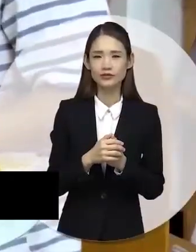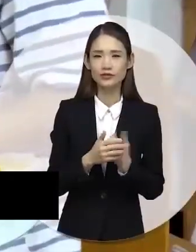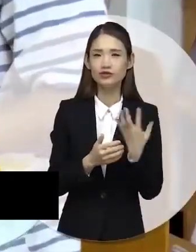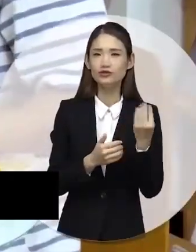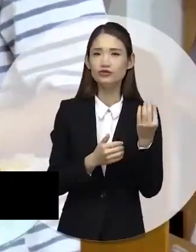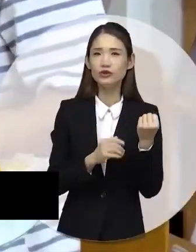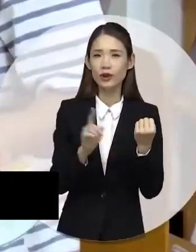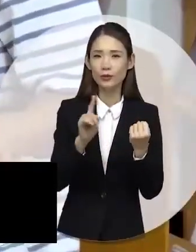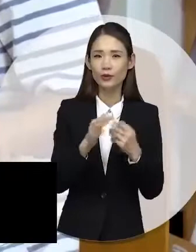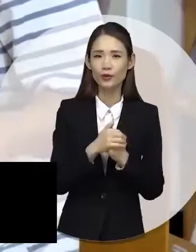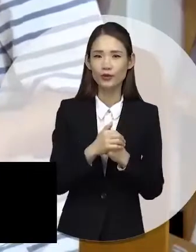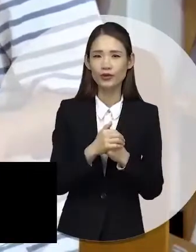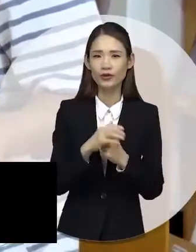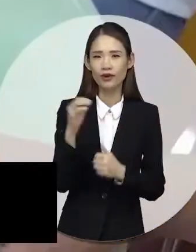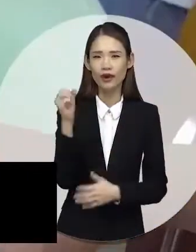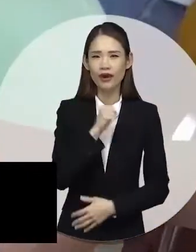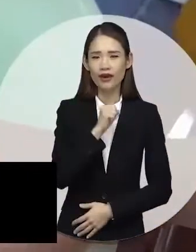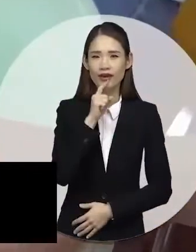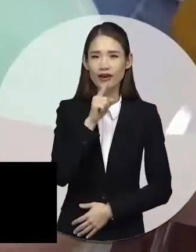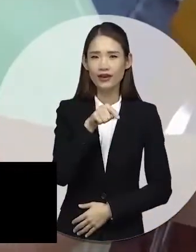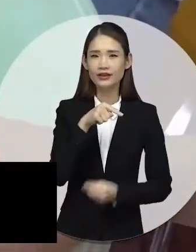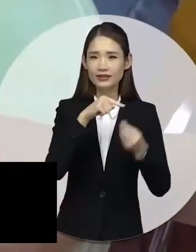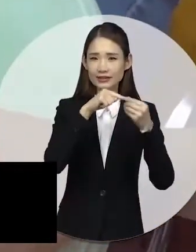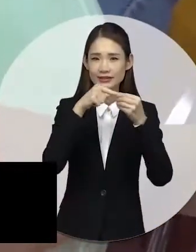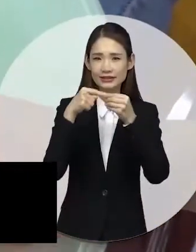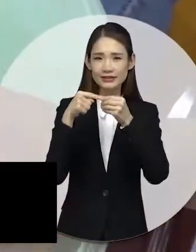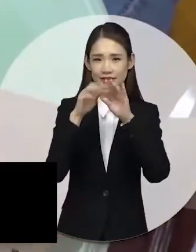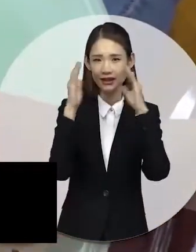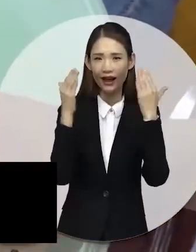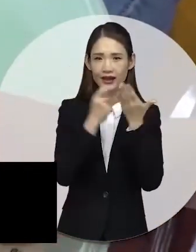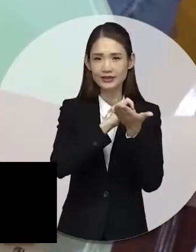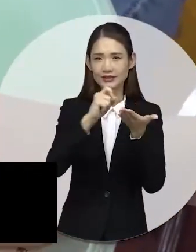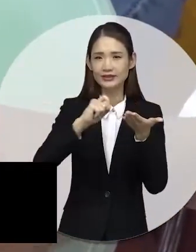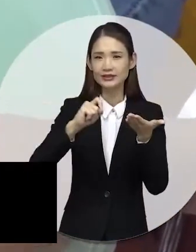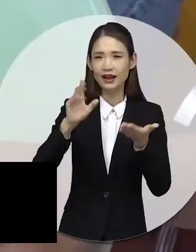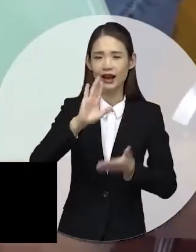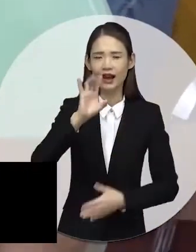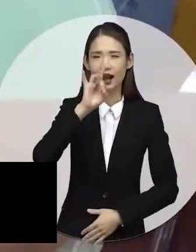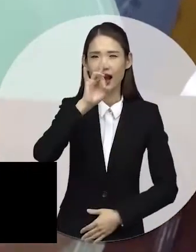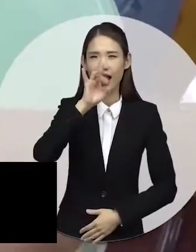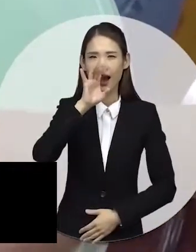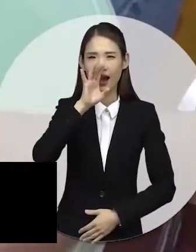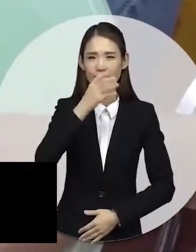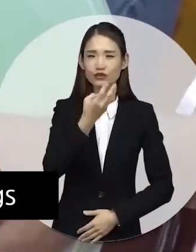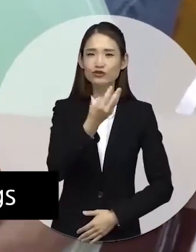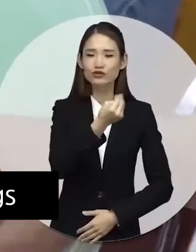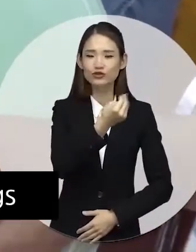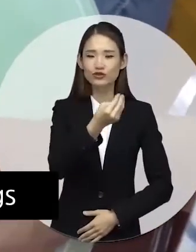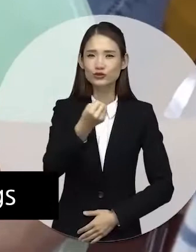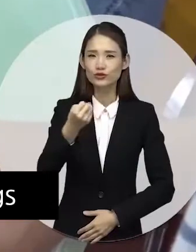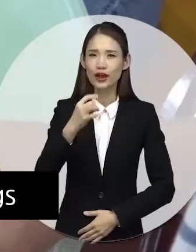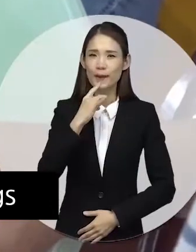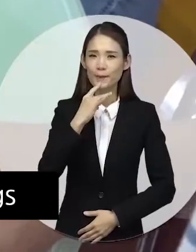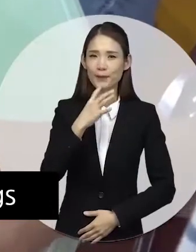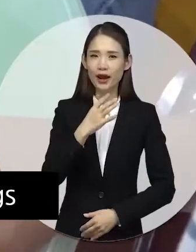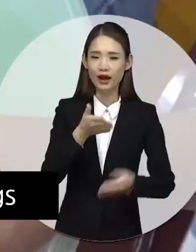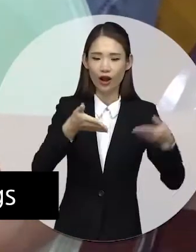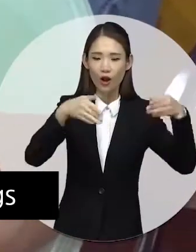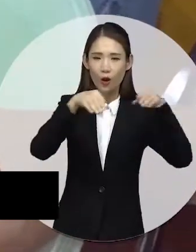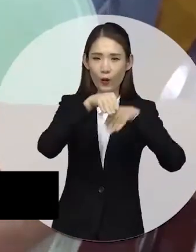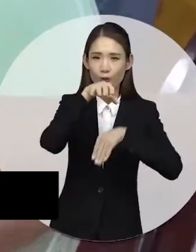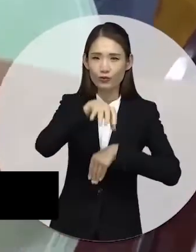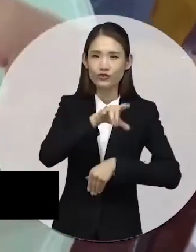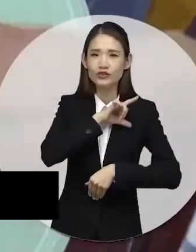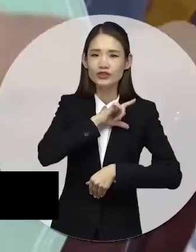여기에 숫자가 뭔데 그래서? 이게 글씨를 다 쓰기가 힘드니까 여기 숫자로 안 들어가니까. 번호만 써놨나 봐. 건물